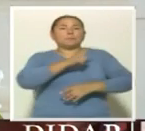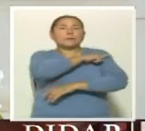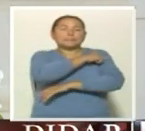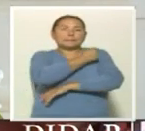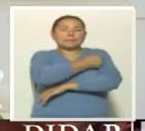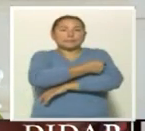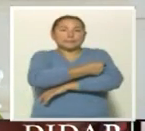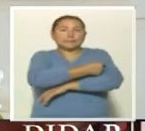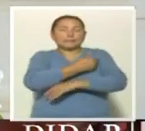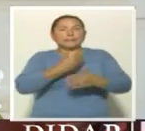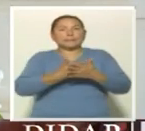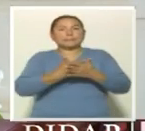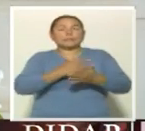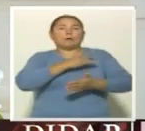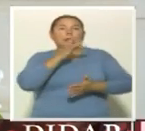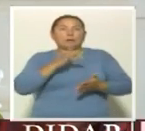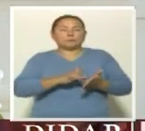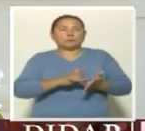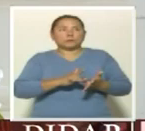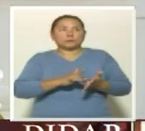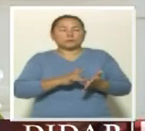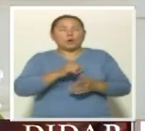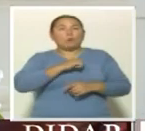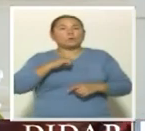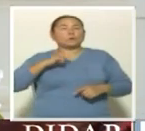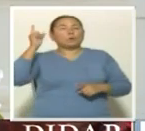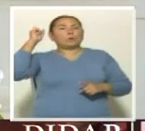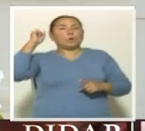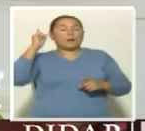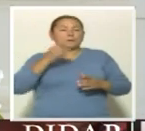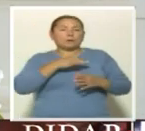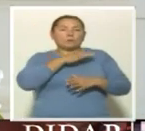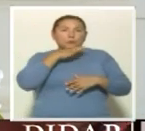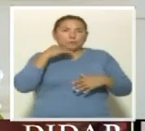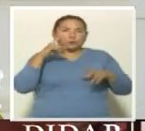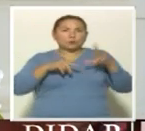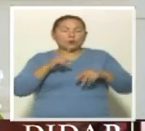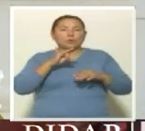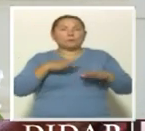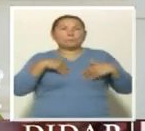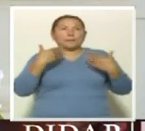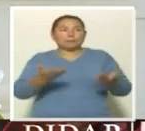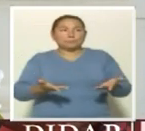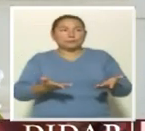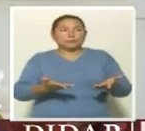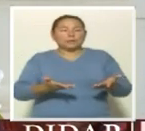медицинаның негізін қалаушы, өзінің рухани жағынан көптеген адамдарға рух беріп, дем беріп,